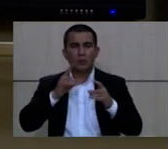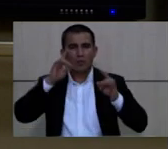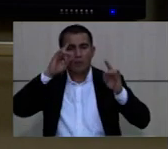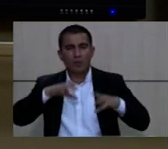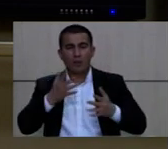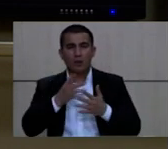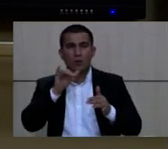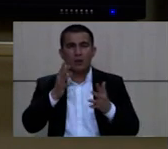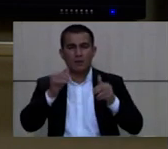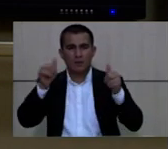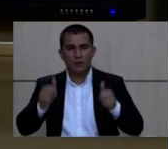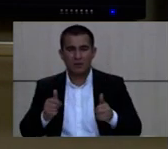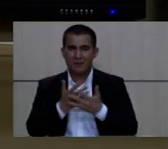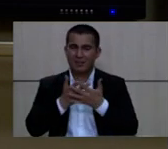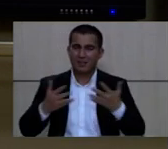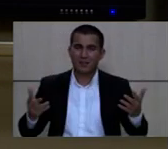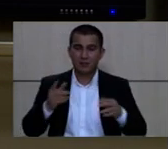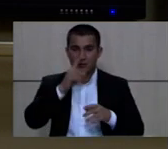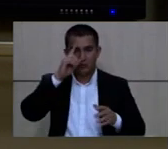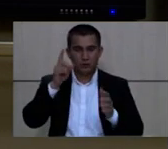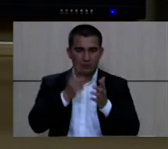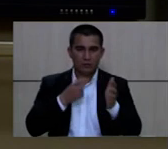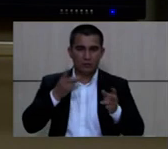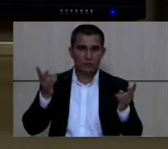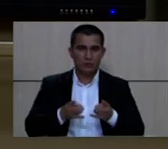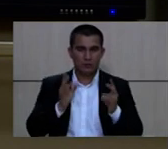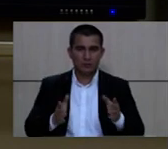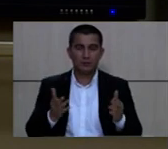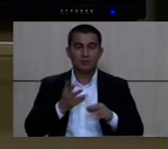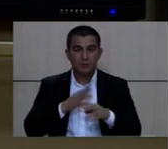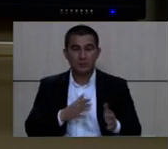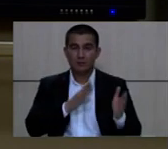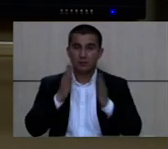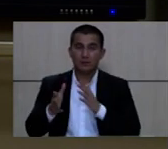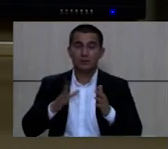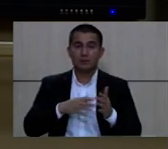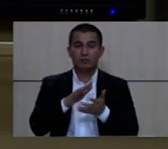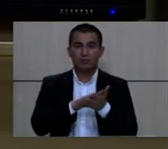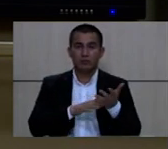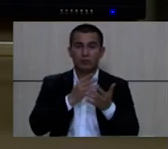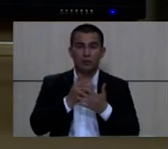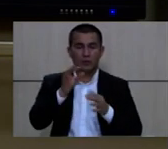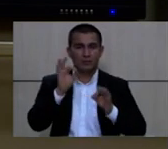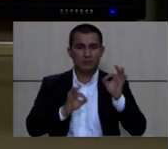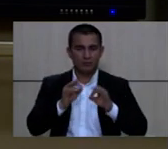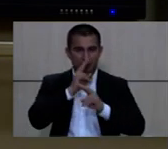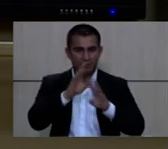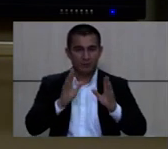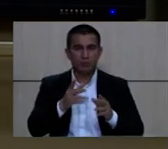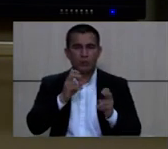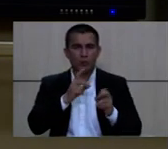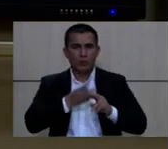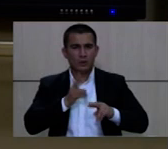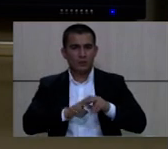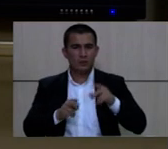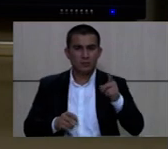qaysi formula haqida borayotganini bilib olishimiz lozim. Va undan so'ng masalaning chizmasini ko'z oldimizga keltirib,